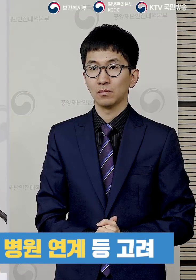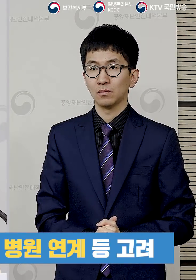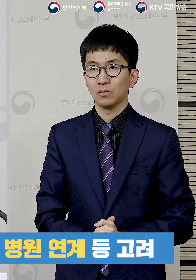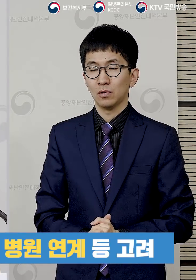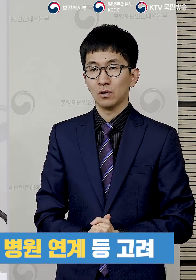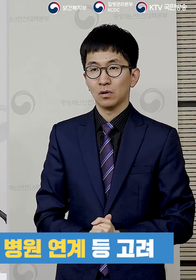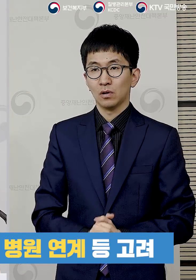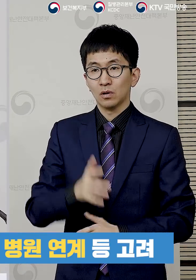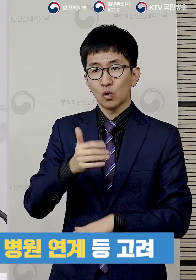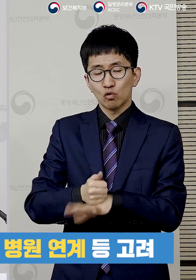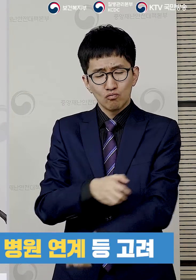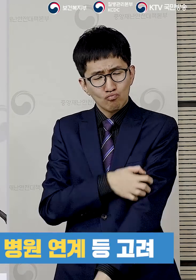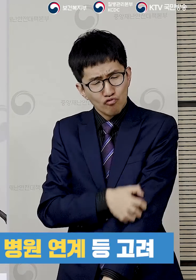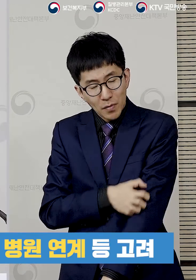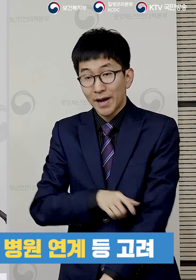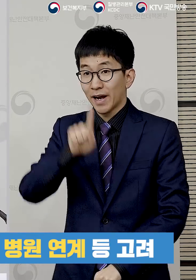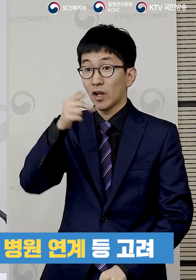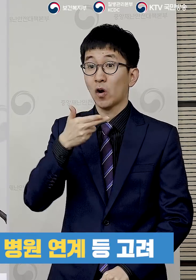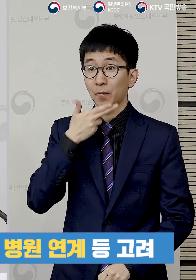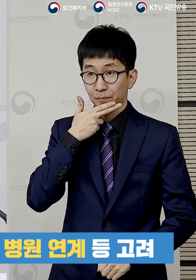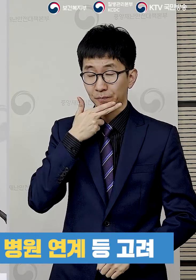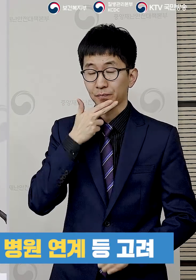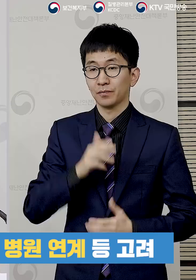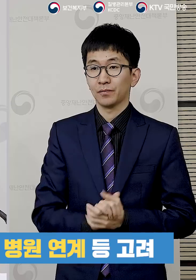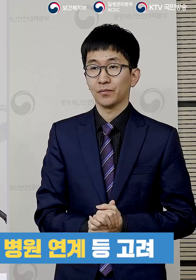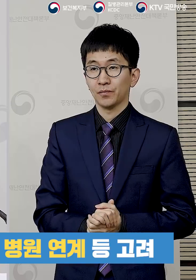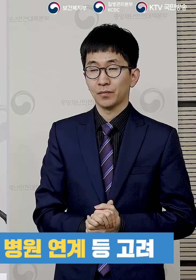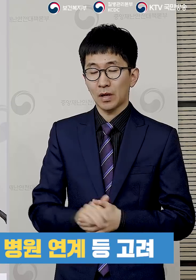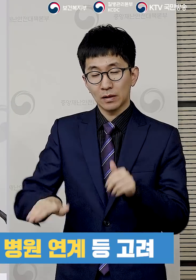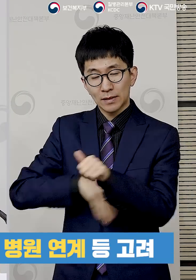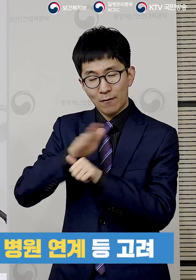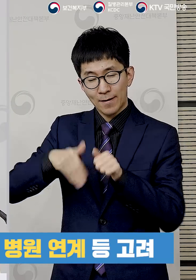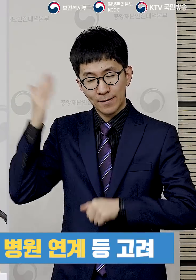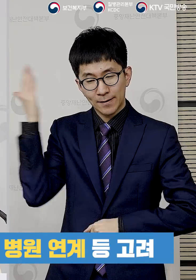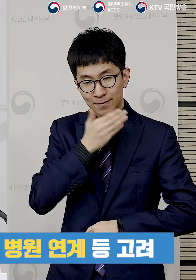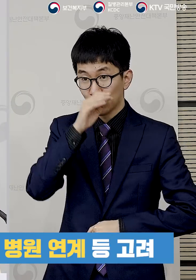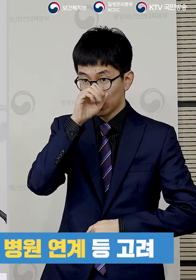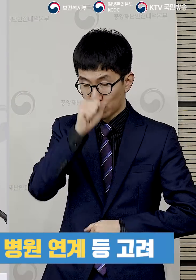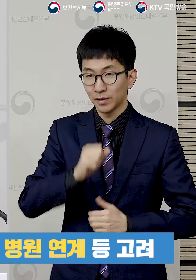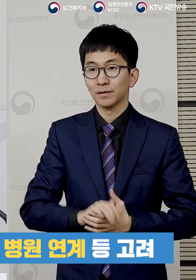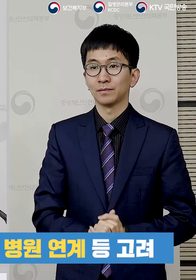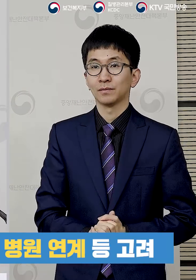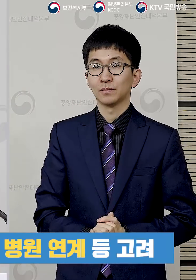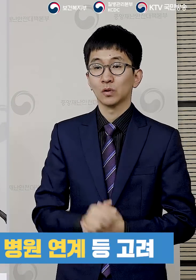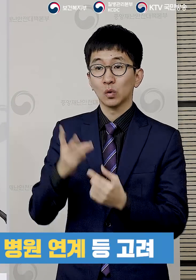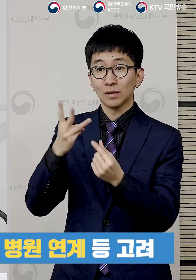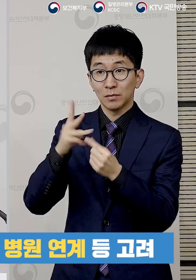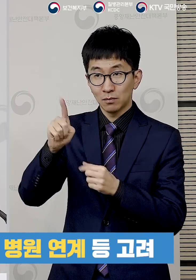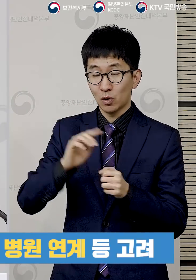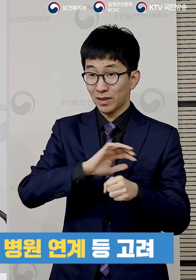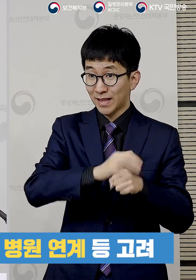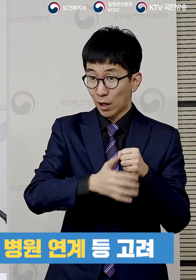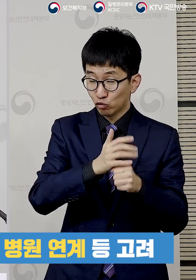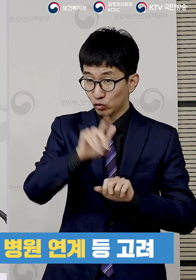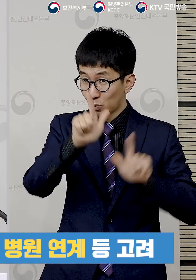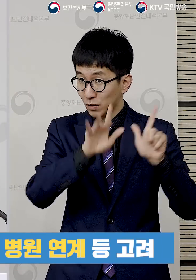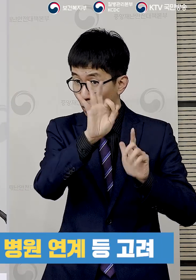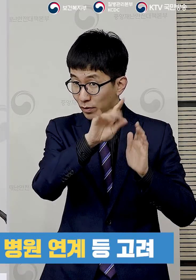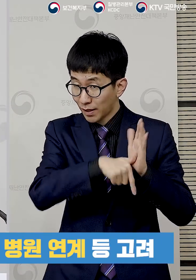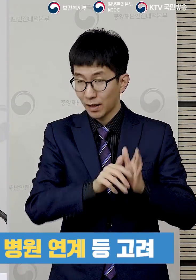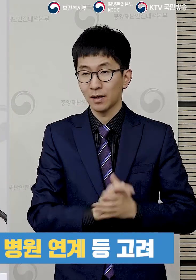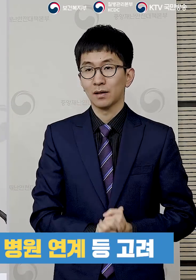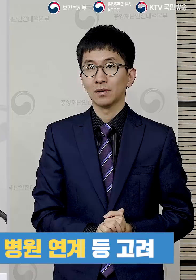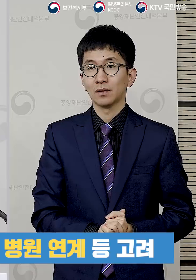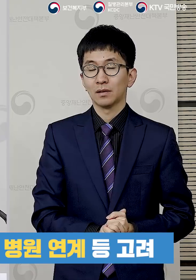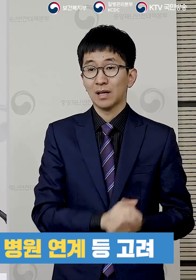그 불편 없이 그 안에 계신 분들이 생활할 수 있는 조건을 충족시켜야 되고, 가능하다면 지금 대구와 같은